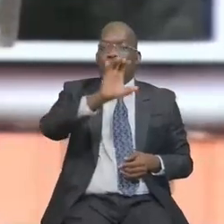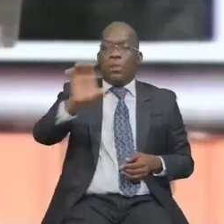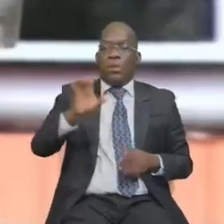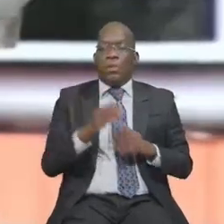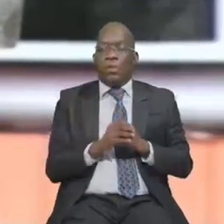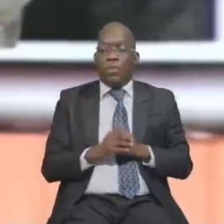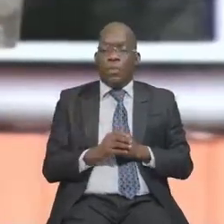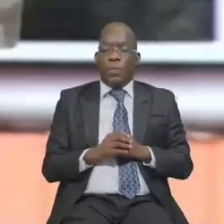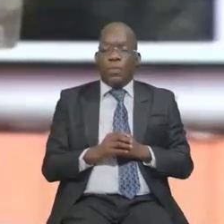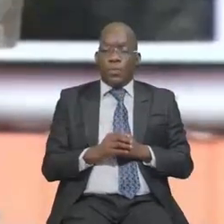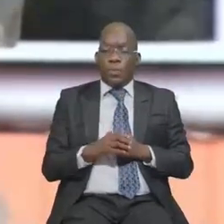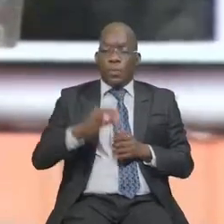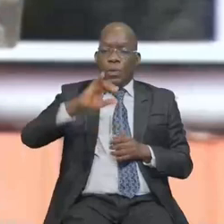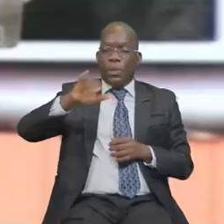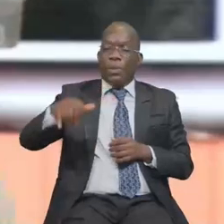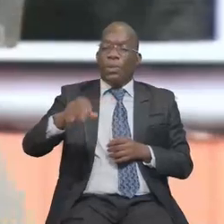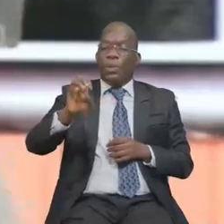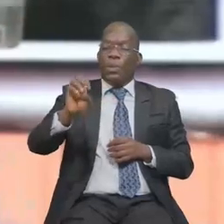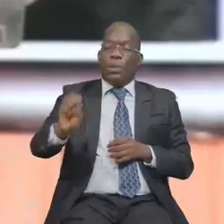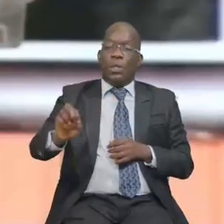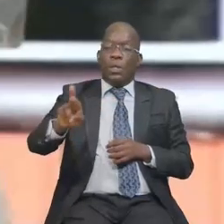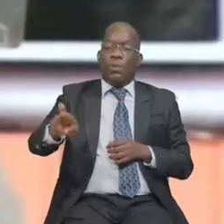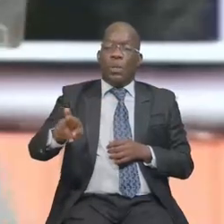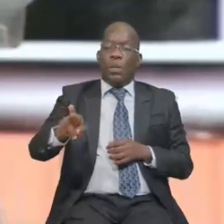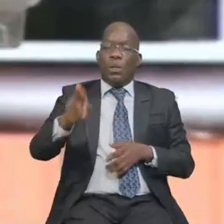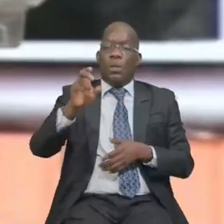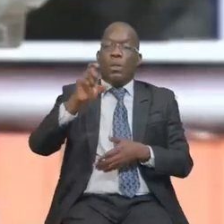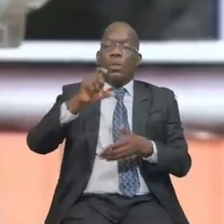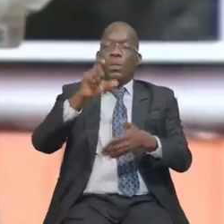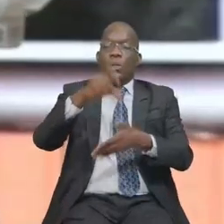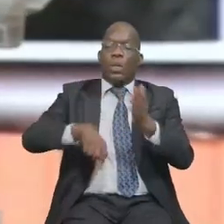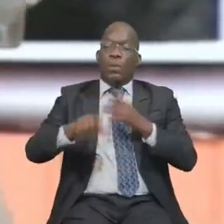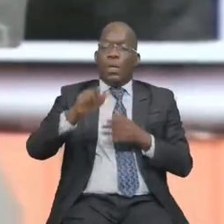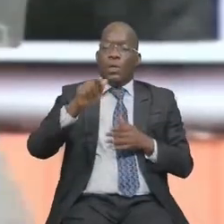En Jérémie, au chapitre 29,